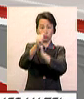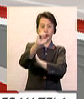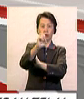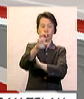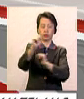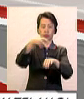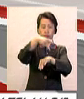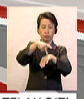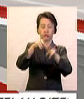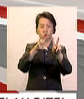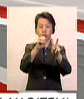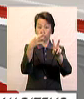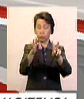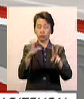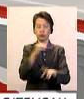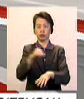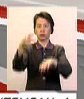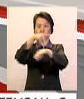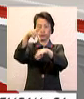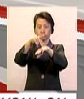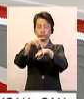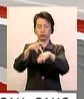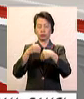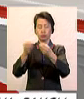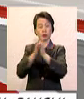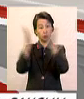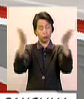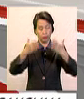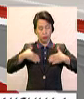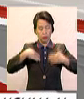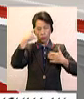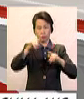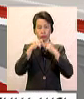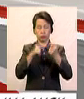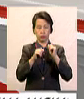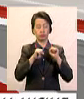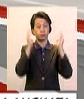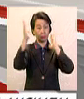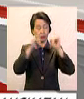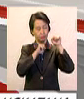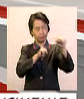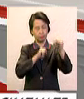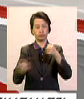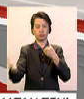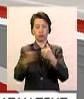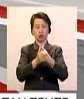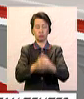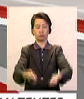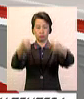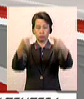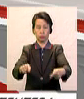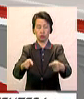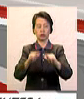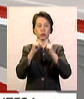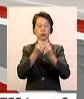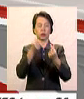Filipina 2019. Selain itu, Filipina turut memberikan perkhabaran gembira buat skuad tinju negara apabila kembali mempertandingkan